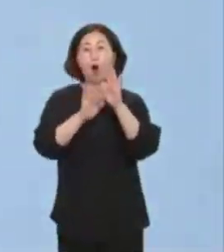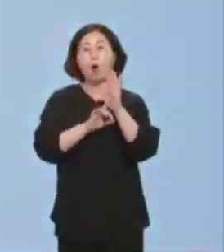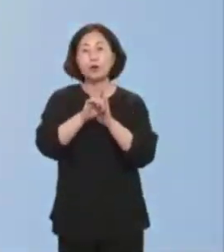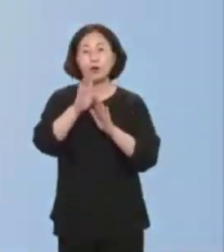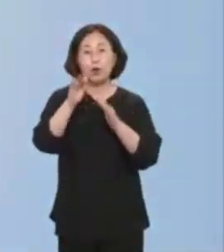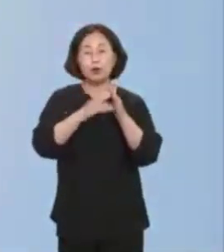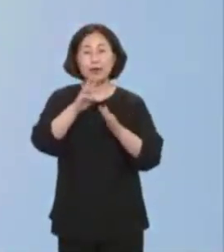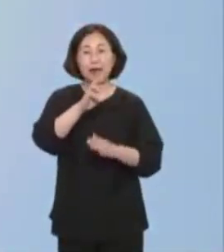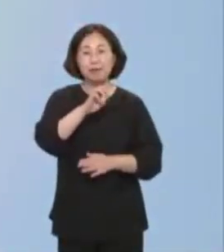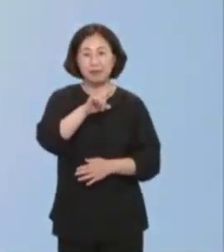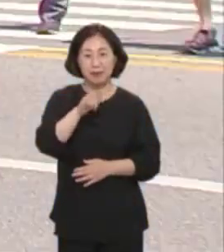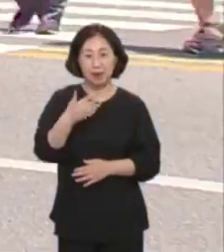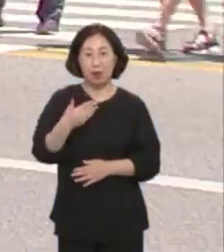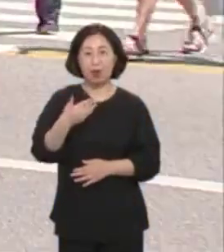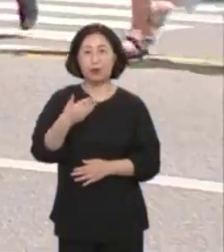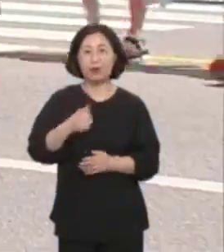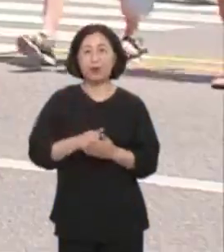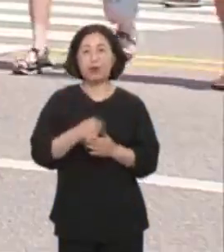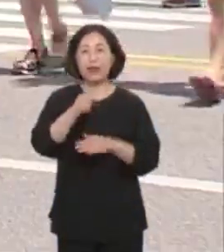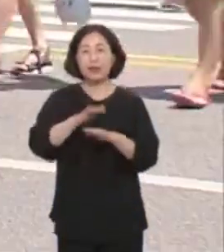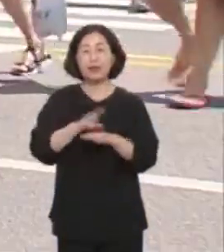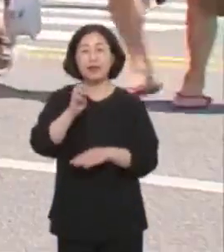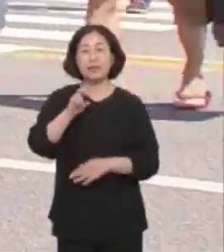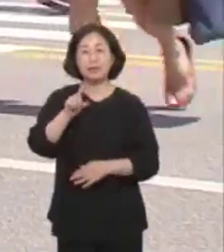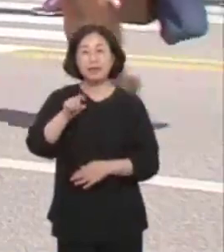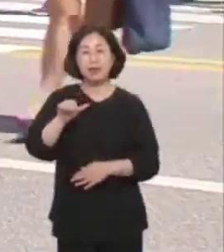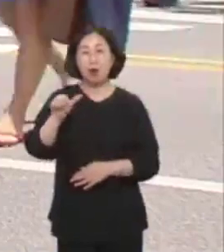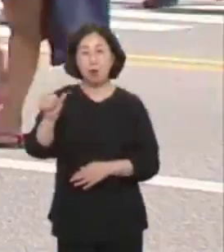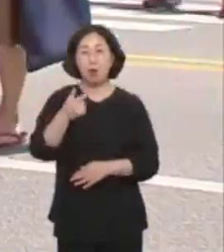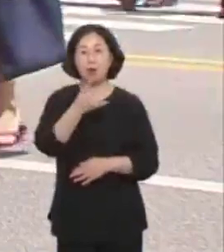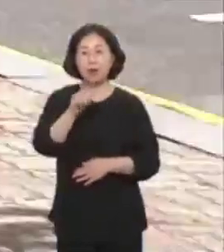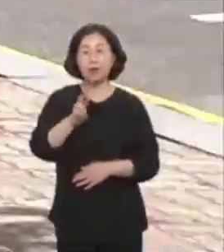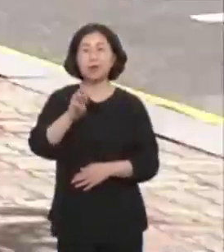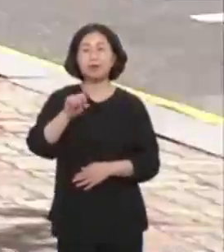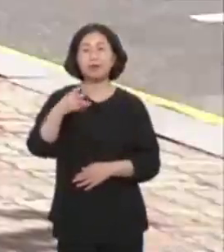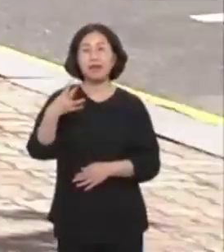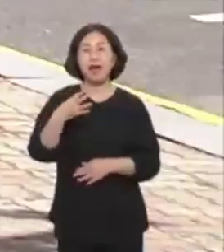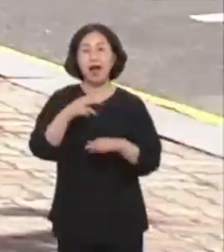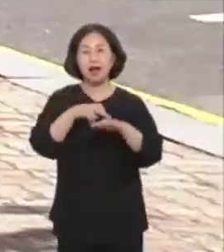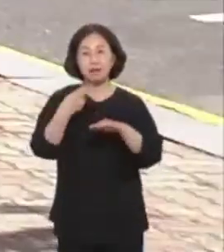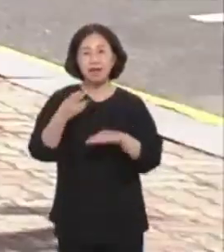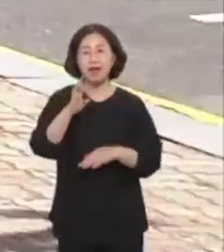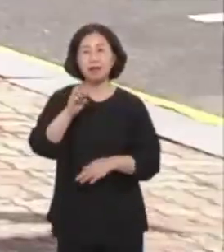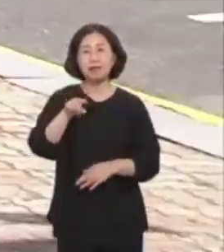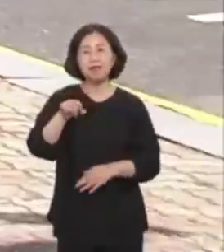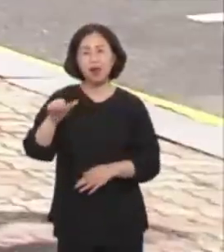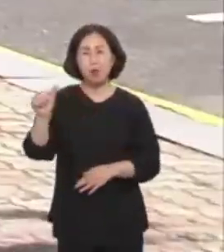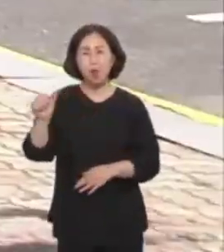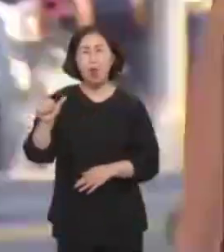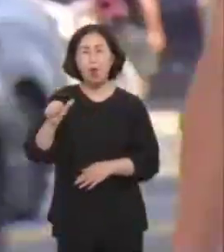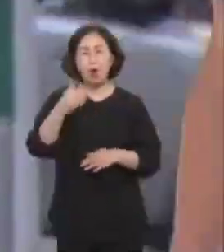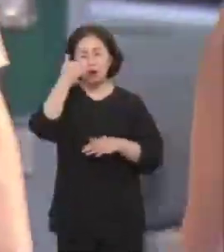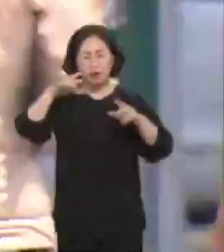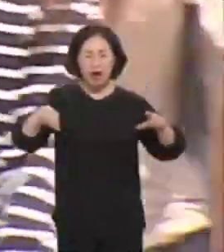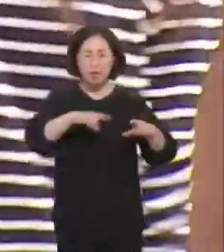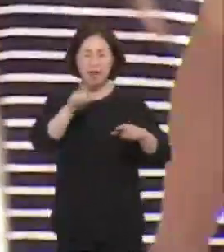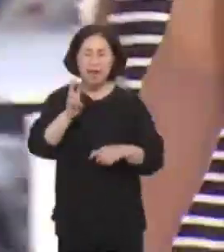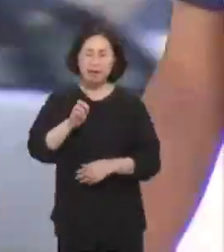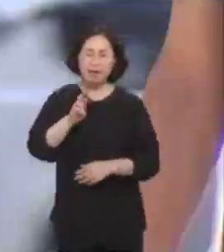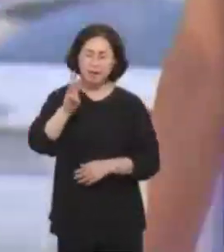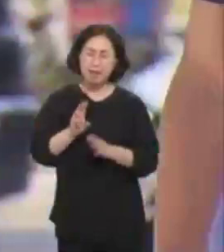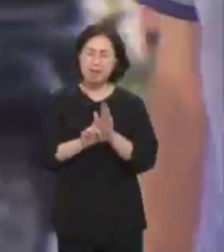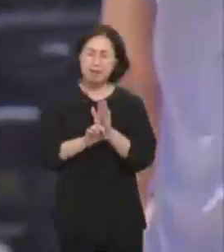32.9도, 대전 32.5도, 세종 32.4도, 금산 32.5도 등 충남 내륙 지역을 중심으로